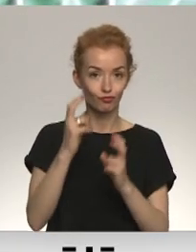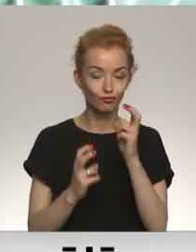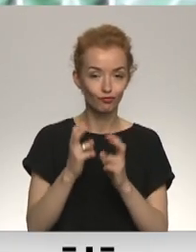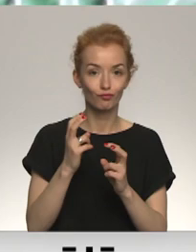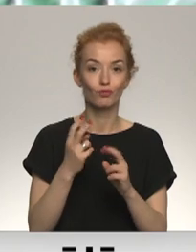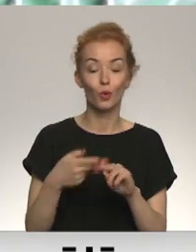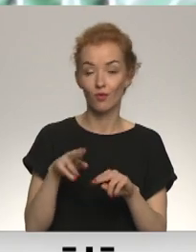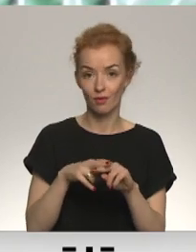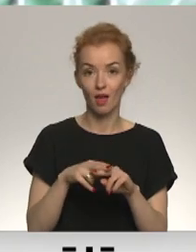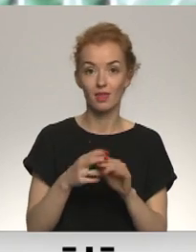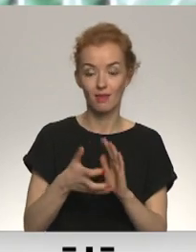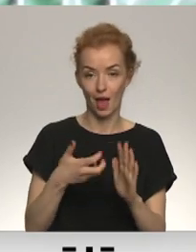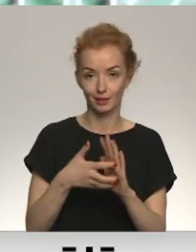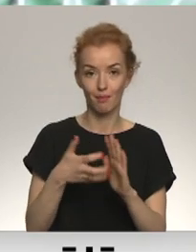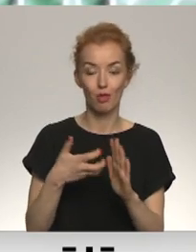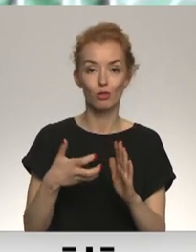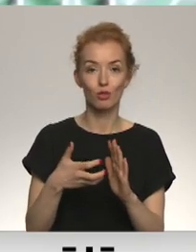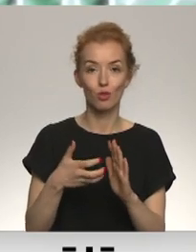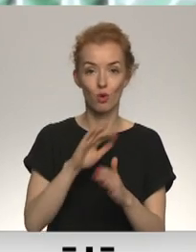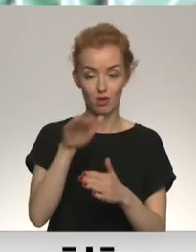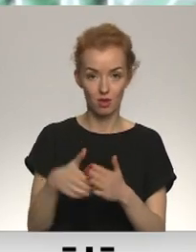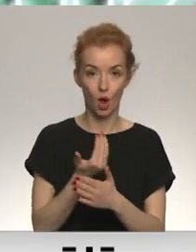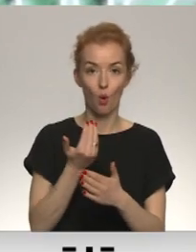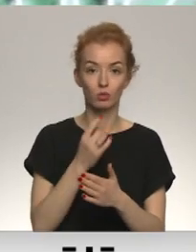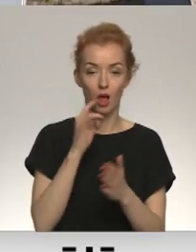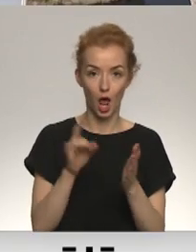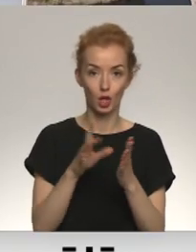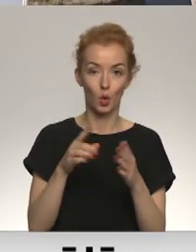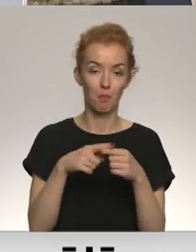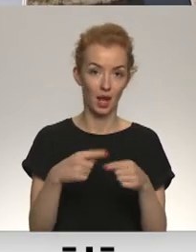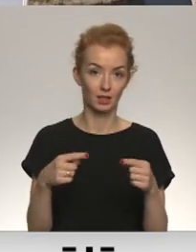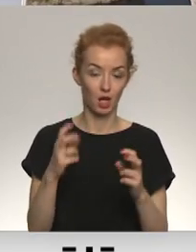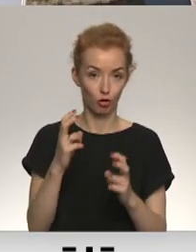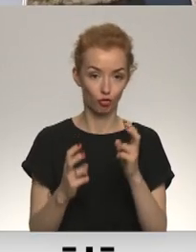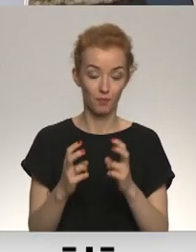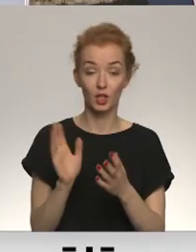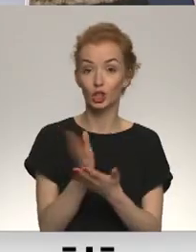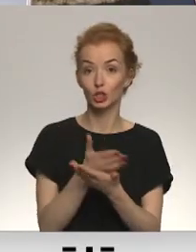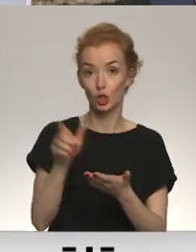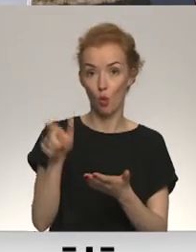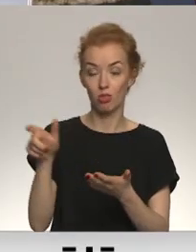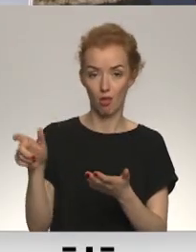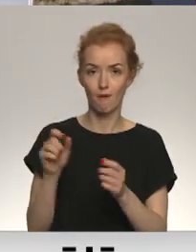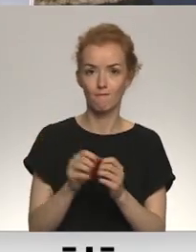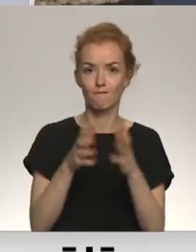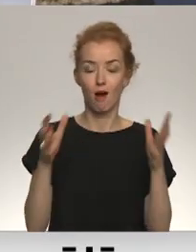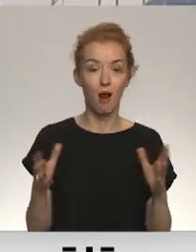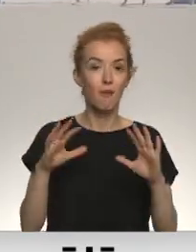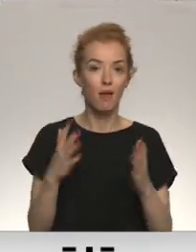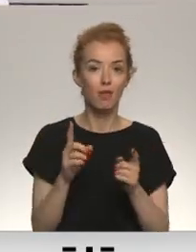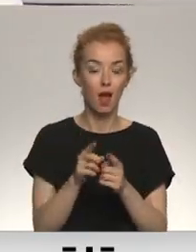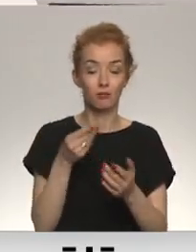un jāizmanto jaunas elektropreces ražojot. Šķirotāju skaits ir palielinājies, taču arī